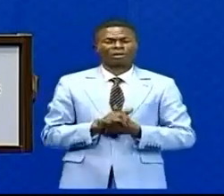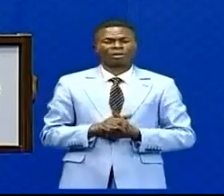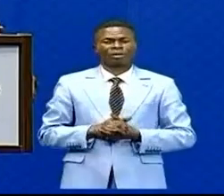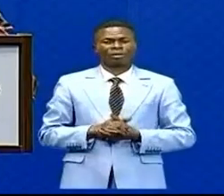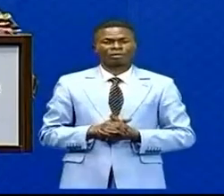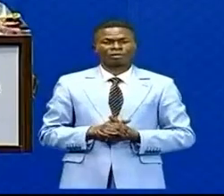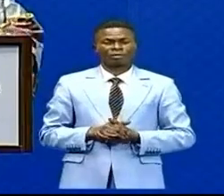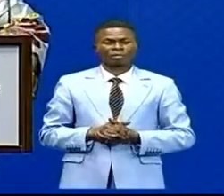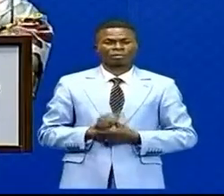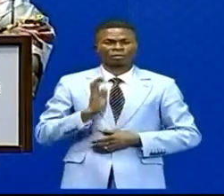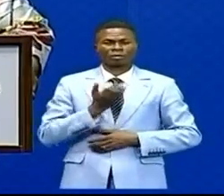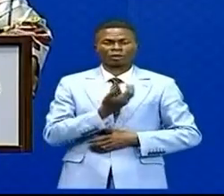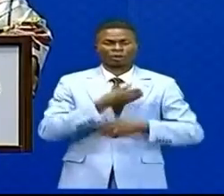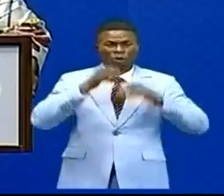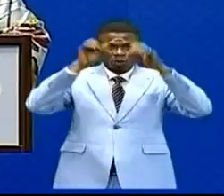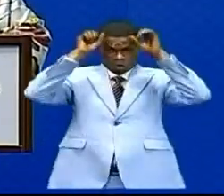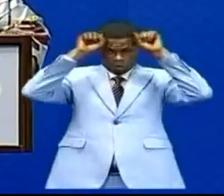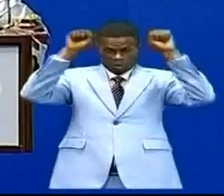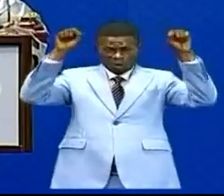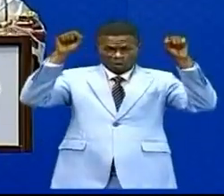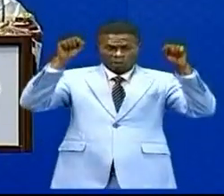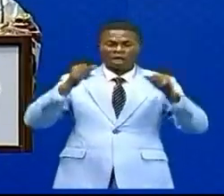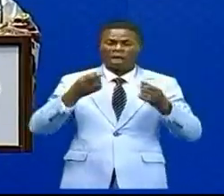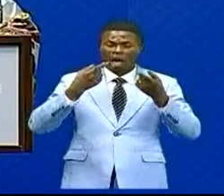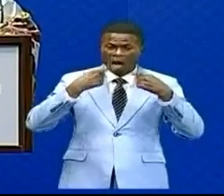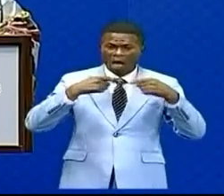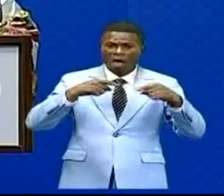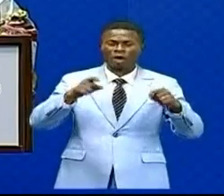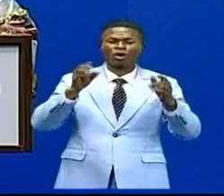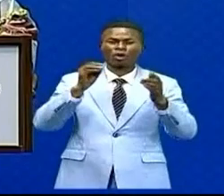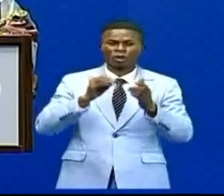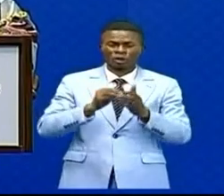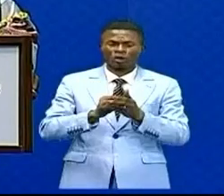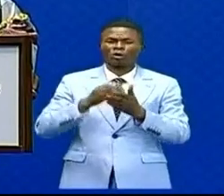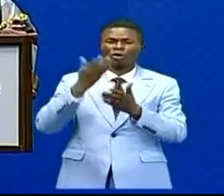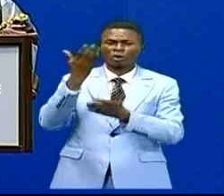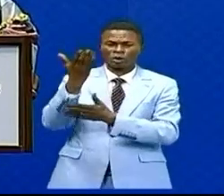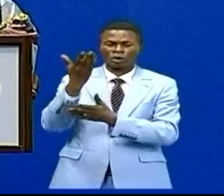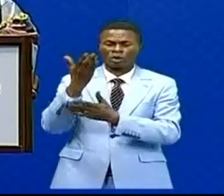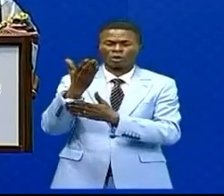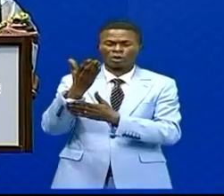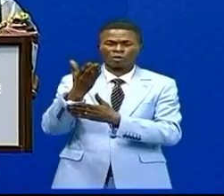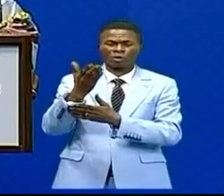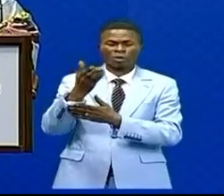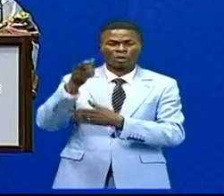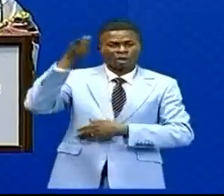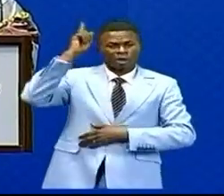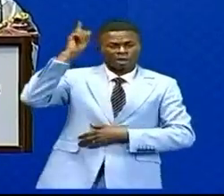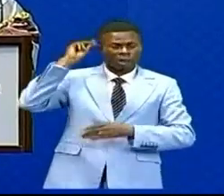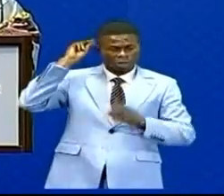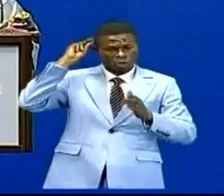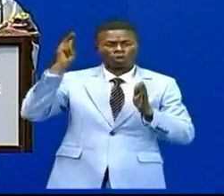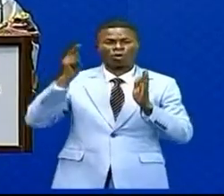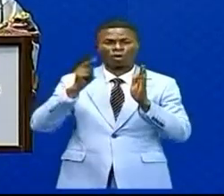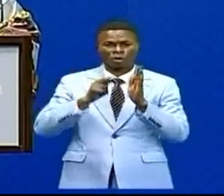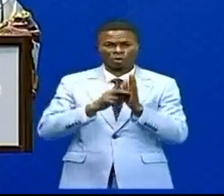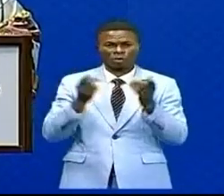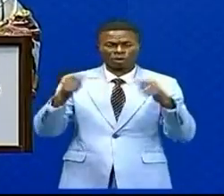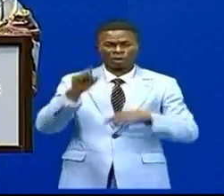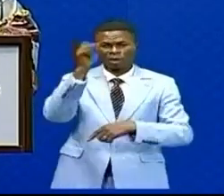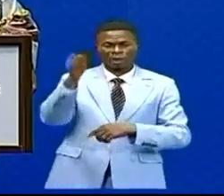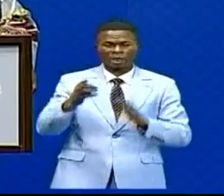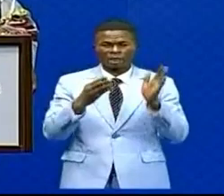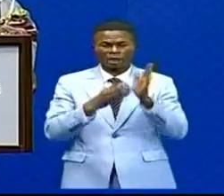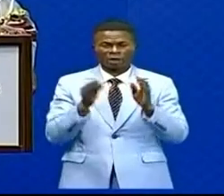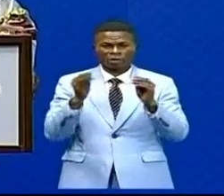Le président de la République a rappelé sa recommandation faite au gouvernement lors du 39e